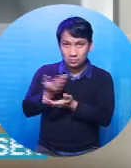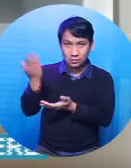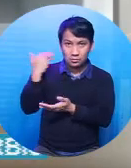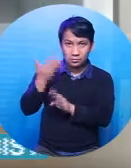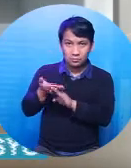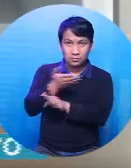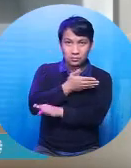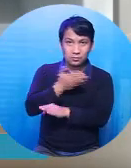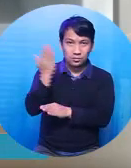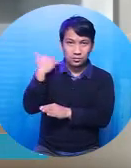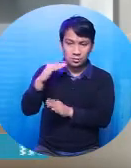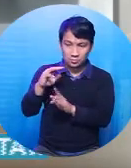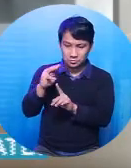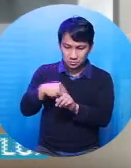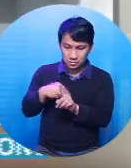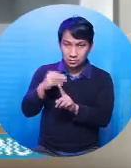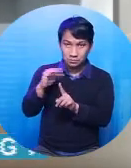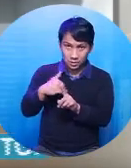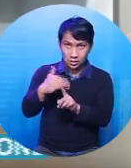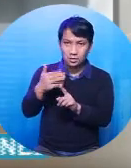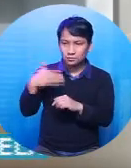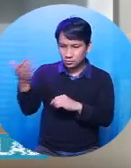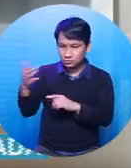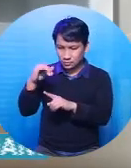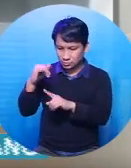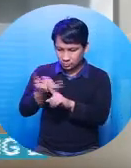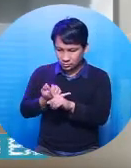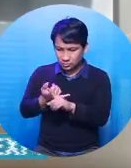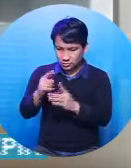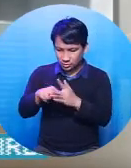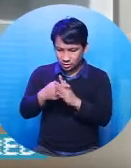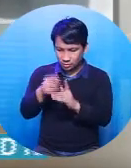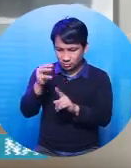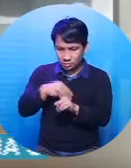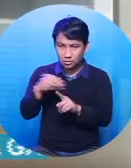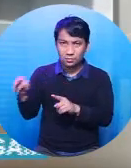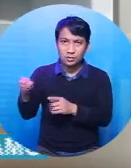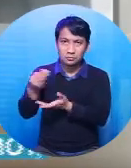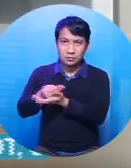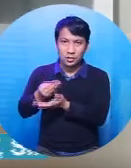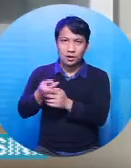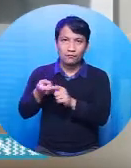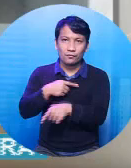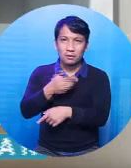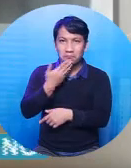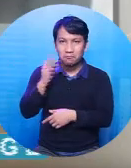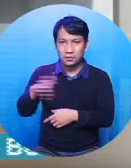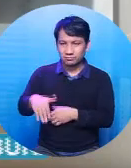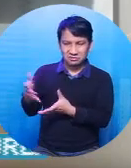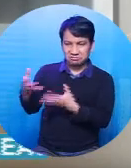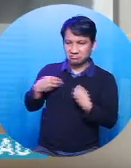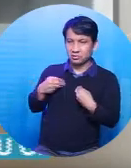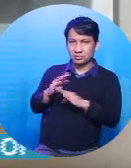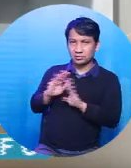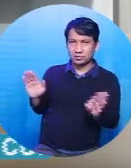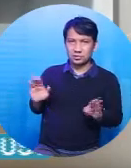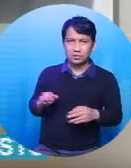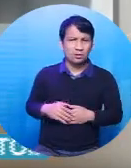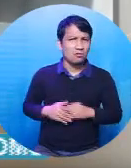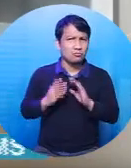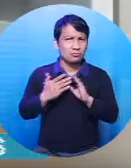bago nung May, simula nung May, galing sa masama yan, kaya hindi ko tatanggapin yan. Totoo bang may